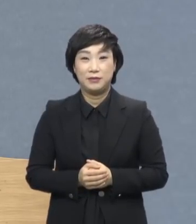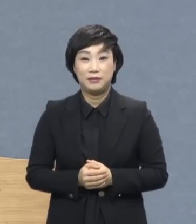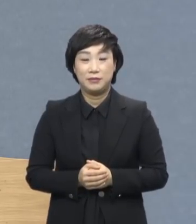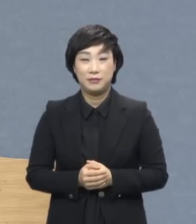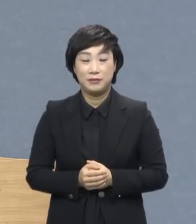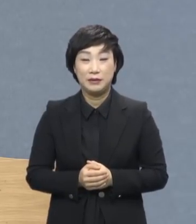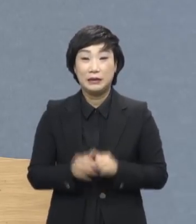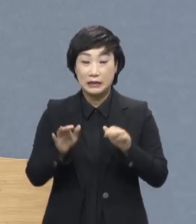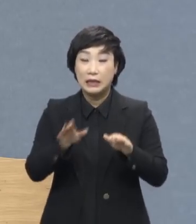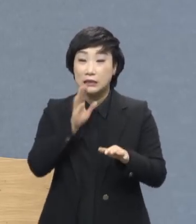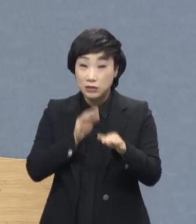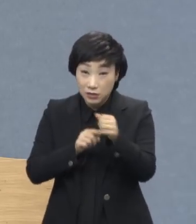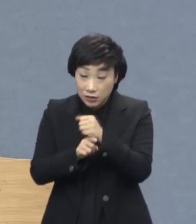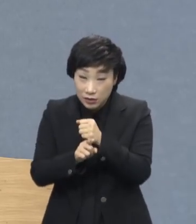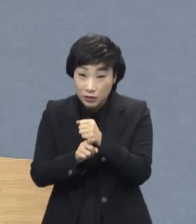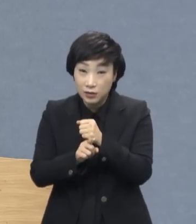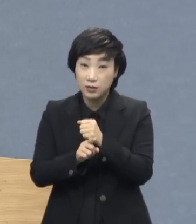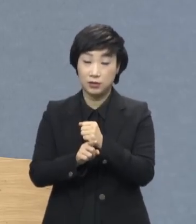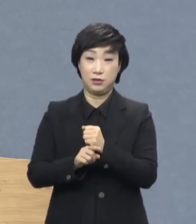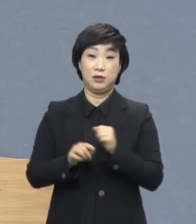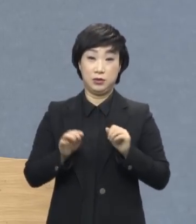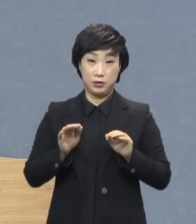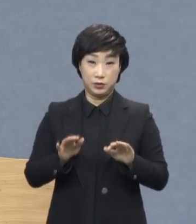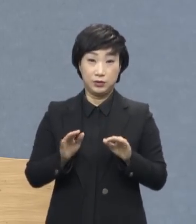아멘. 진리인데